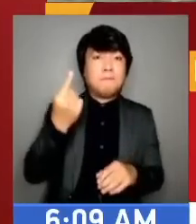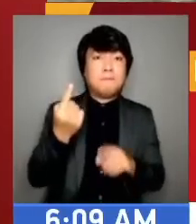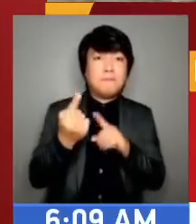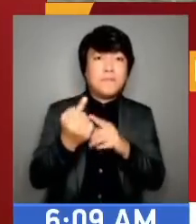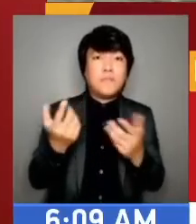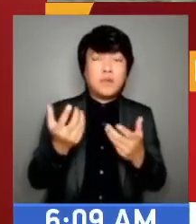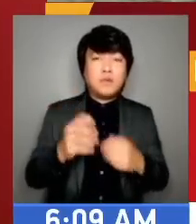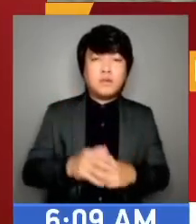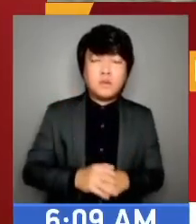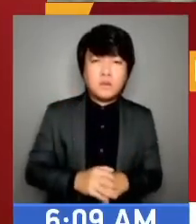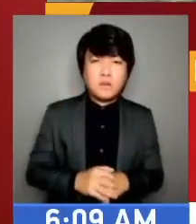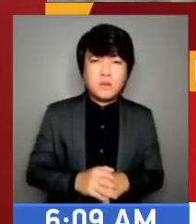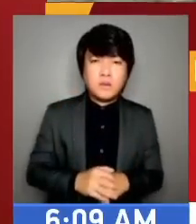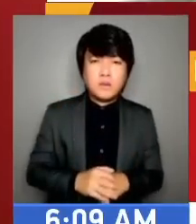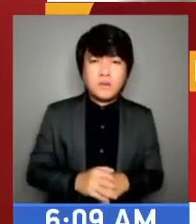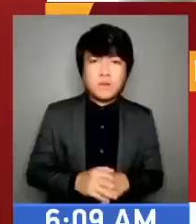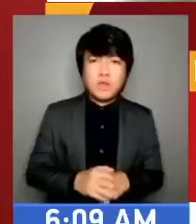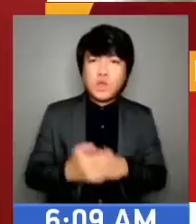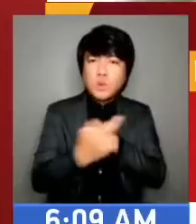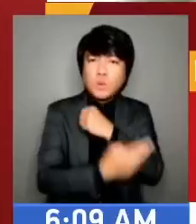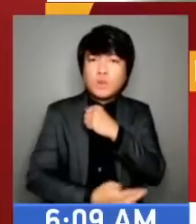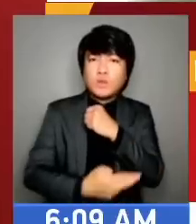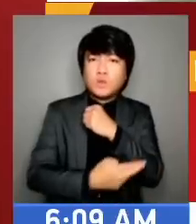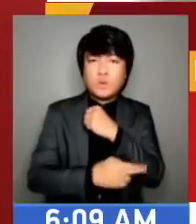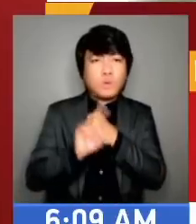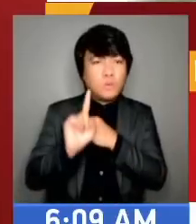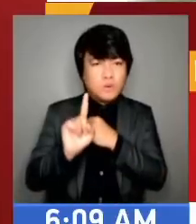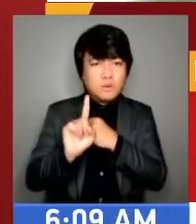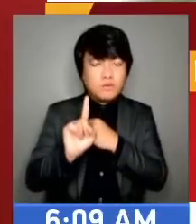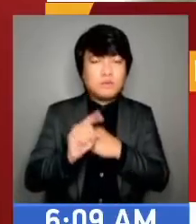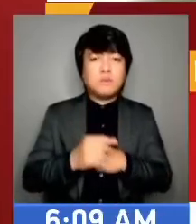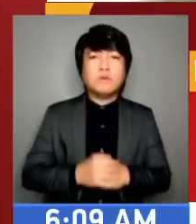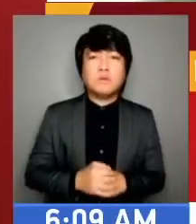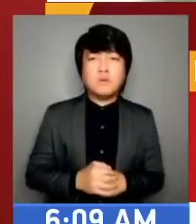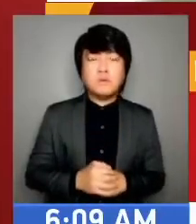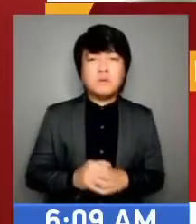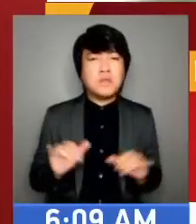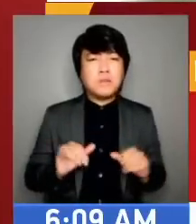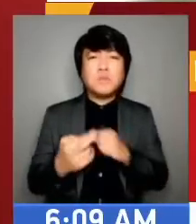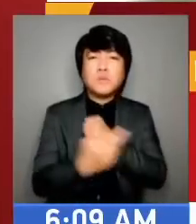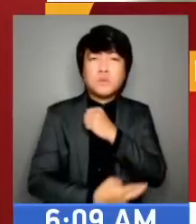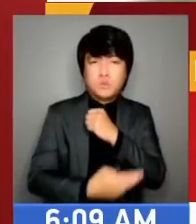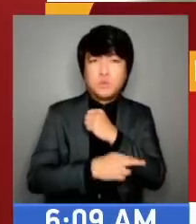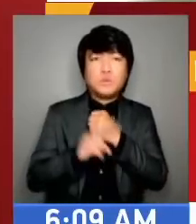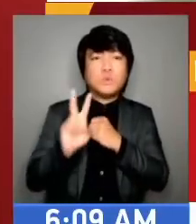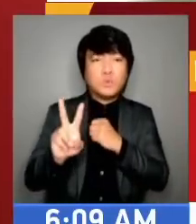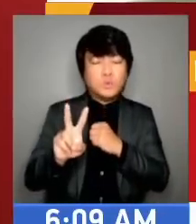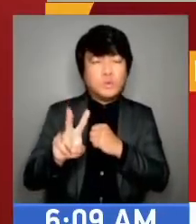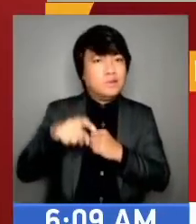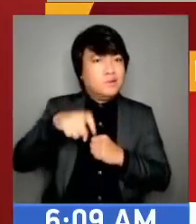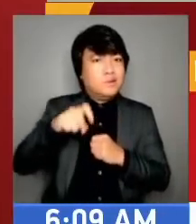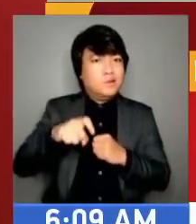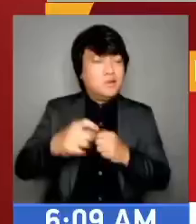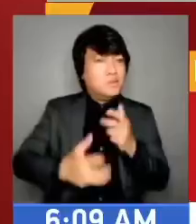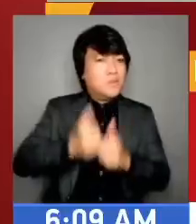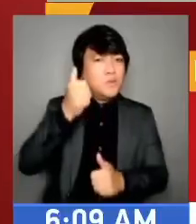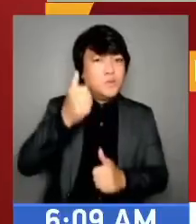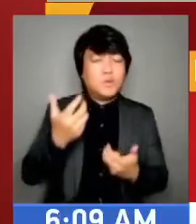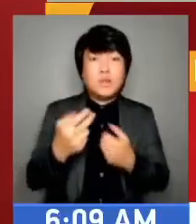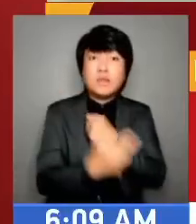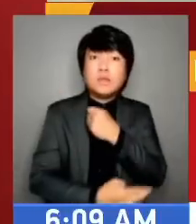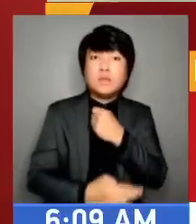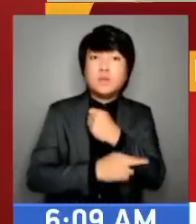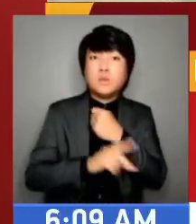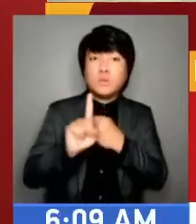Administrative Region, Region 1 at Region 2 po. So particularly po sa Region 1 po, ang problema po